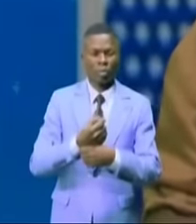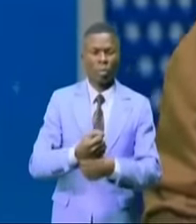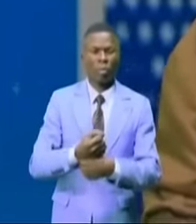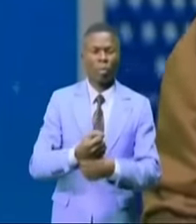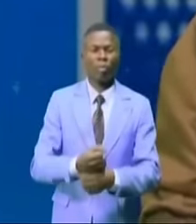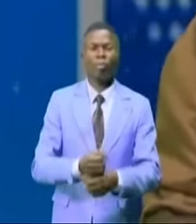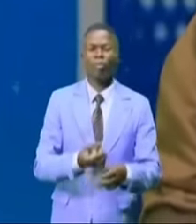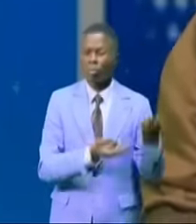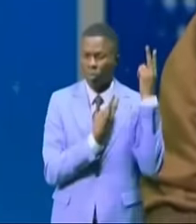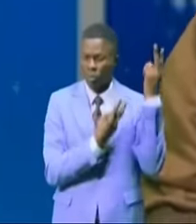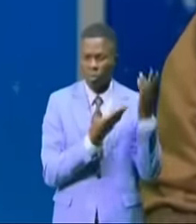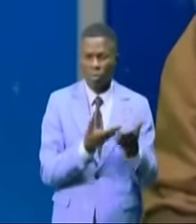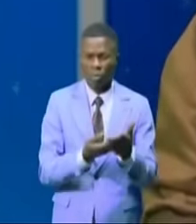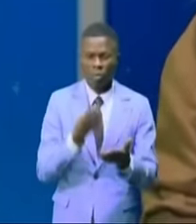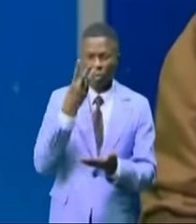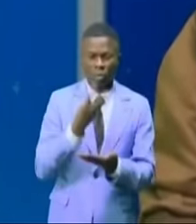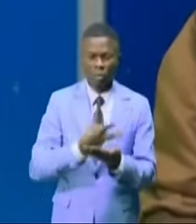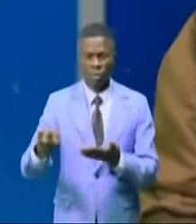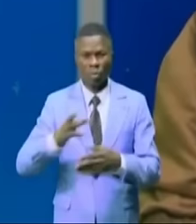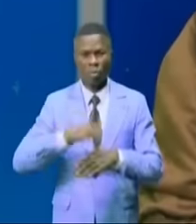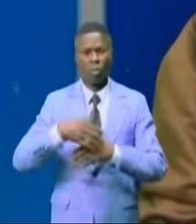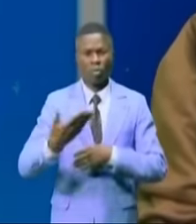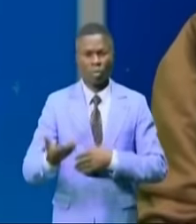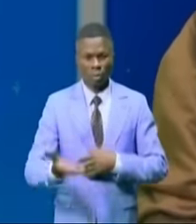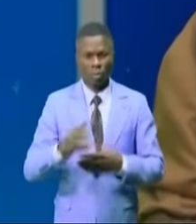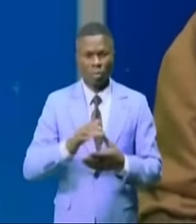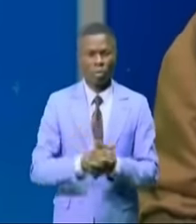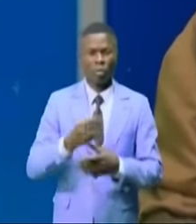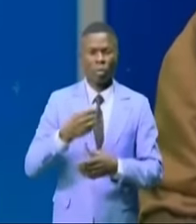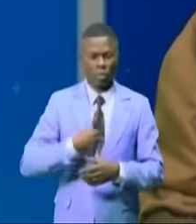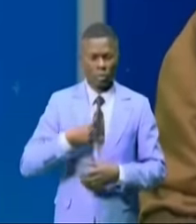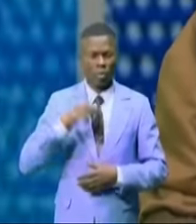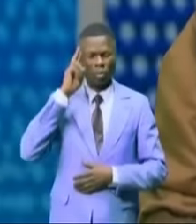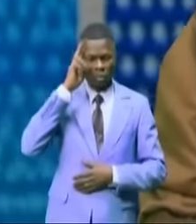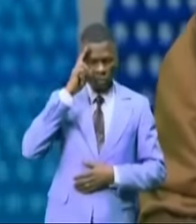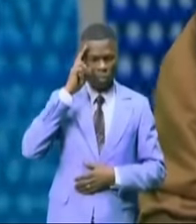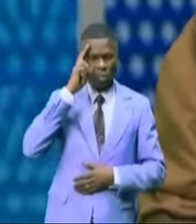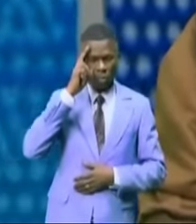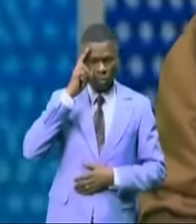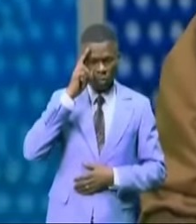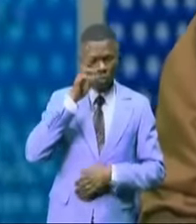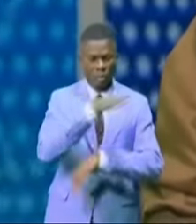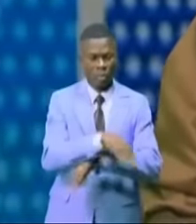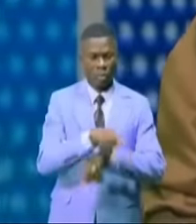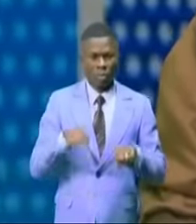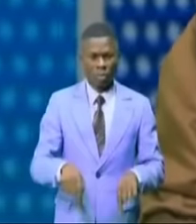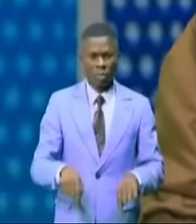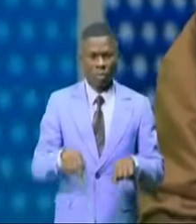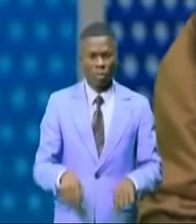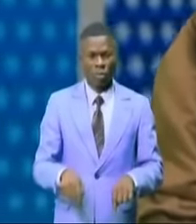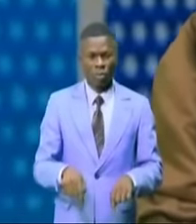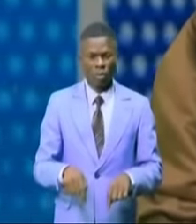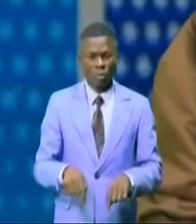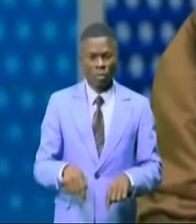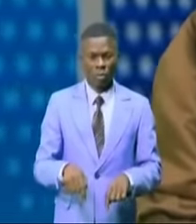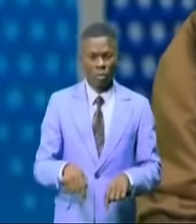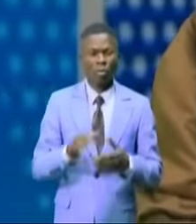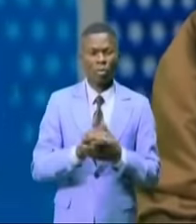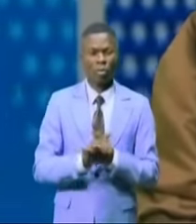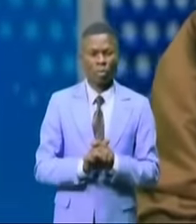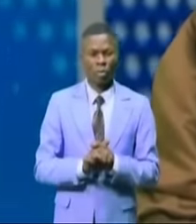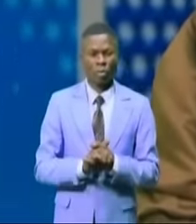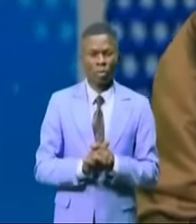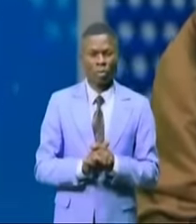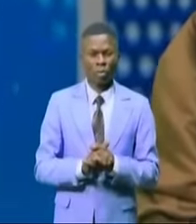des valeurs. Donc 3 semaines après, je me résous ce soir à quitter